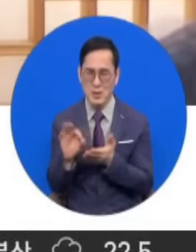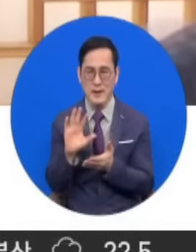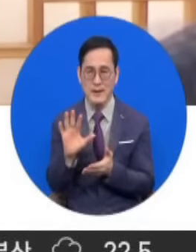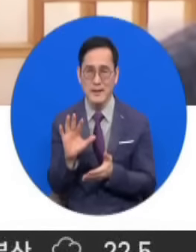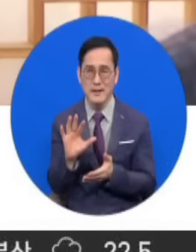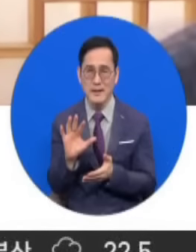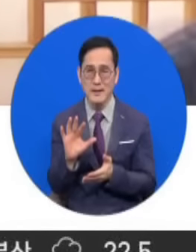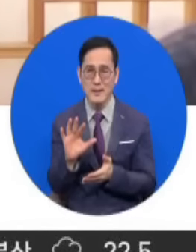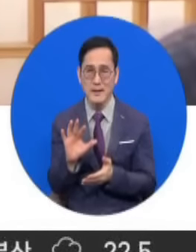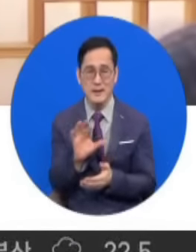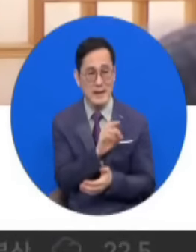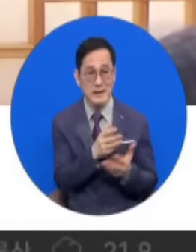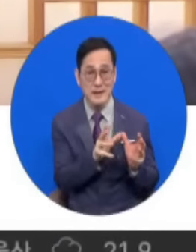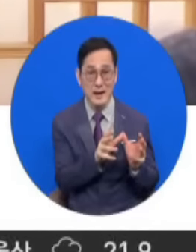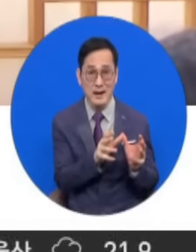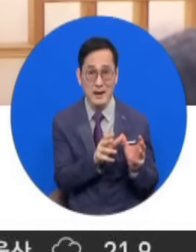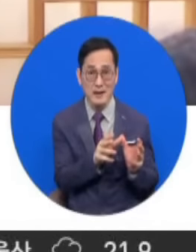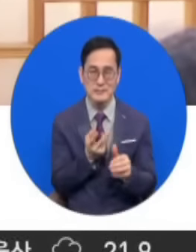때는 전에는